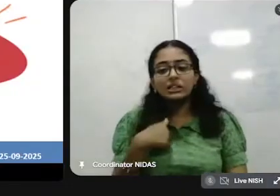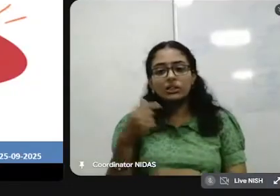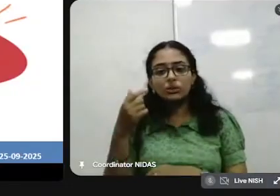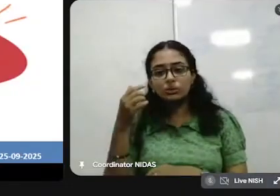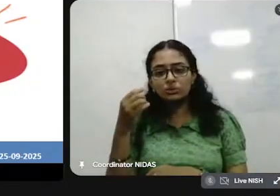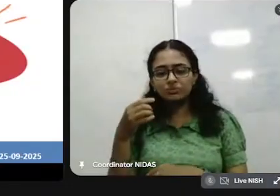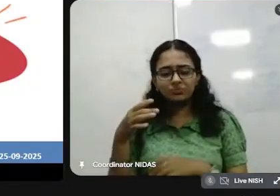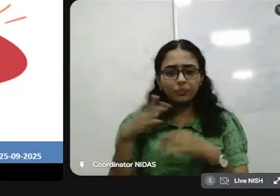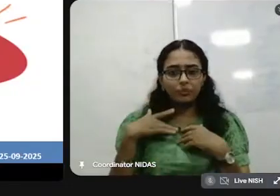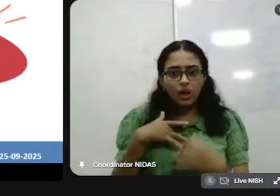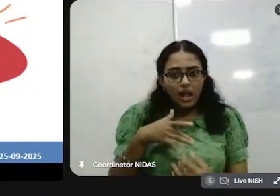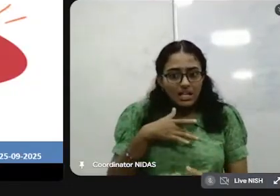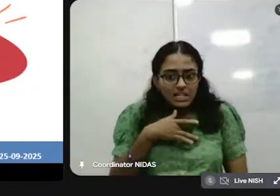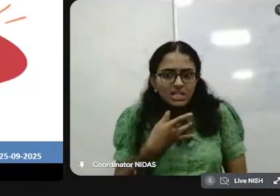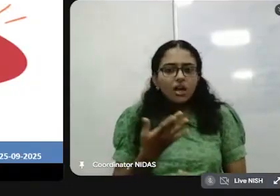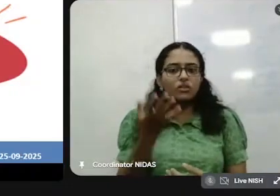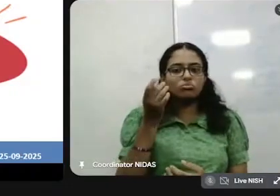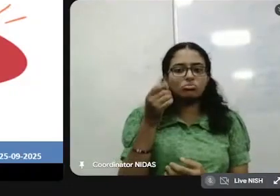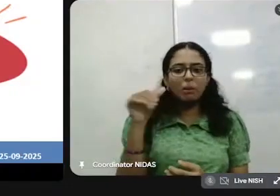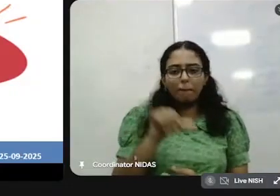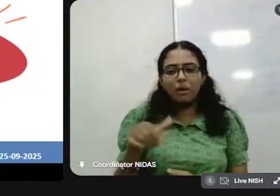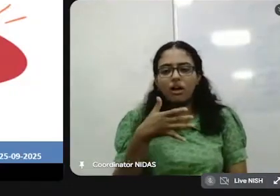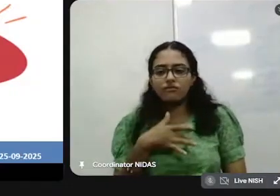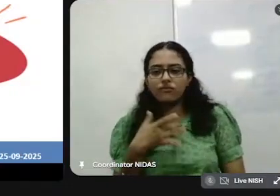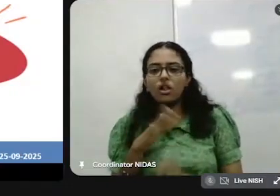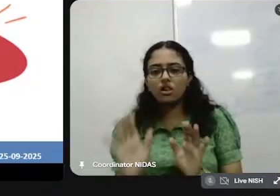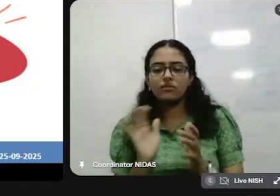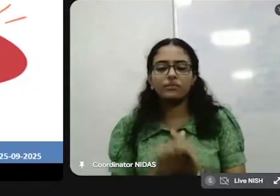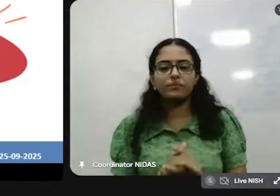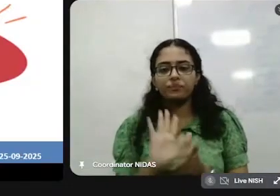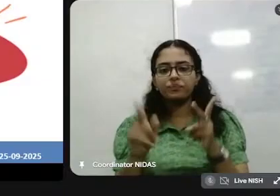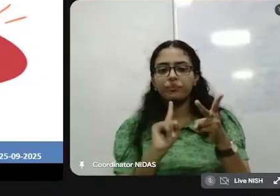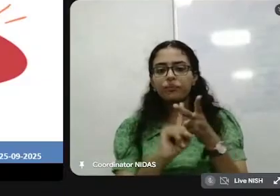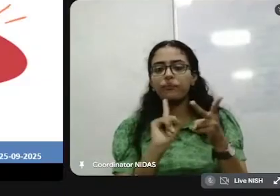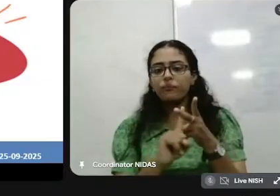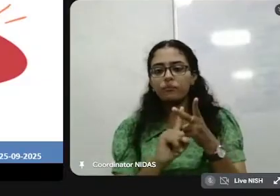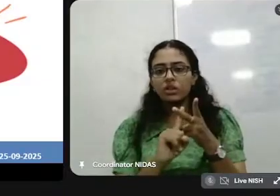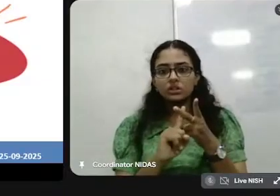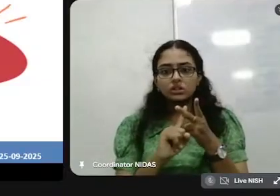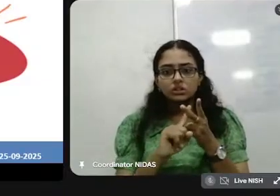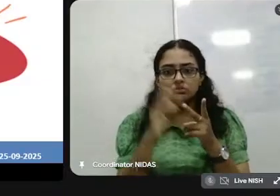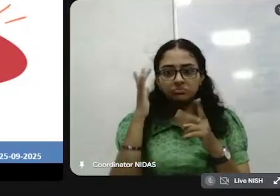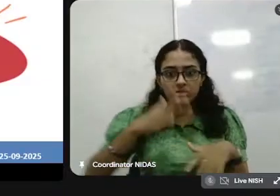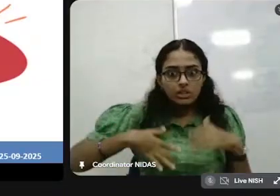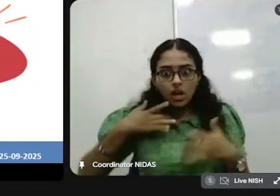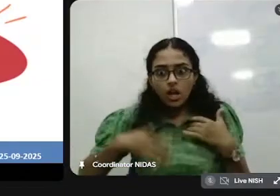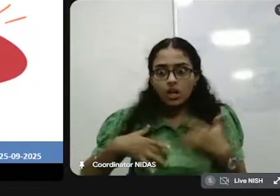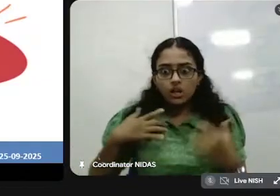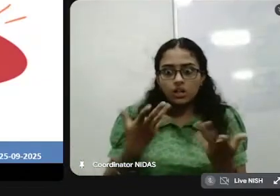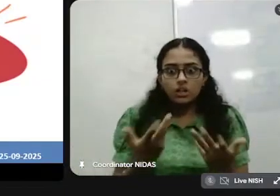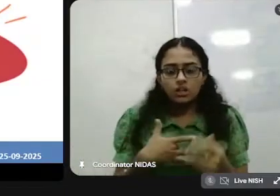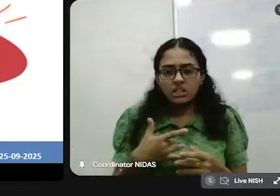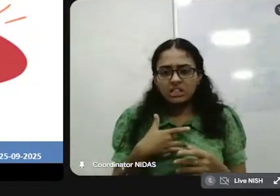ഡിപ്രഷൻ മൂലം അവർക്ക് ഉണ്ടാകാൻ സാധ്യതയുണ്ട്. പിന്നെ അതേപോലെ അടുത്തൊരു ബുദ്ധിമുട്ടാണ് ആൻസൈറ്റി വന്നു കഴിയുമ്പോൾ